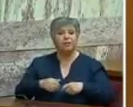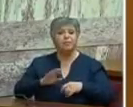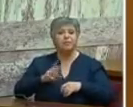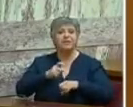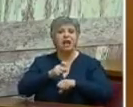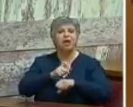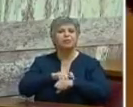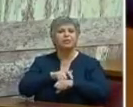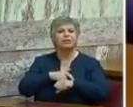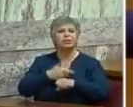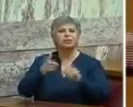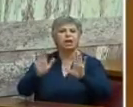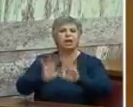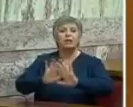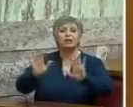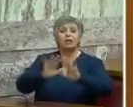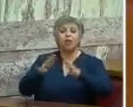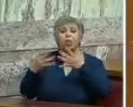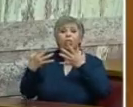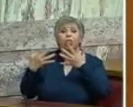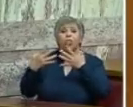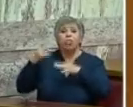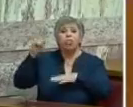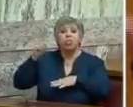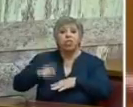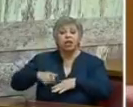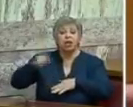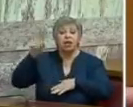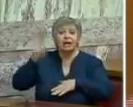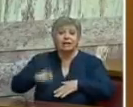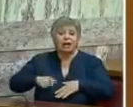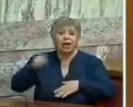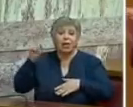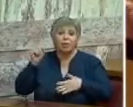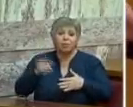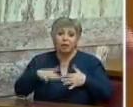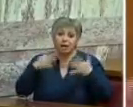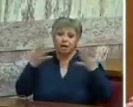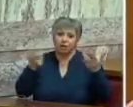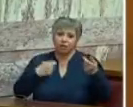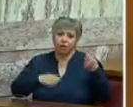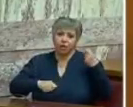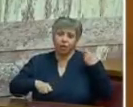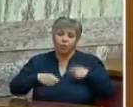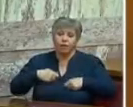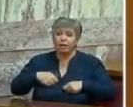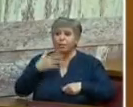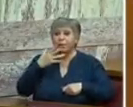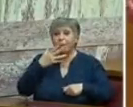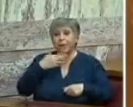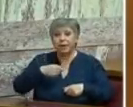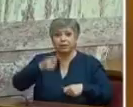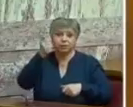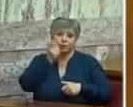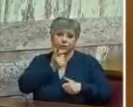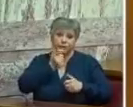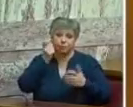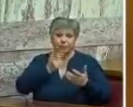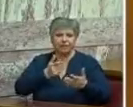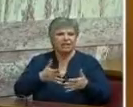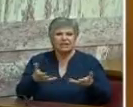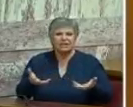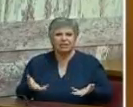κανάλια 10 μέρες και κλαίνει για τη συντάξη το Γενάρη του χρόνου. Τι κλάμα είναι αυτό, ρε παιδάκι. Όταν τους κόψατε 2 χρόνια